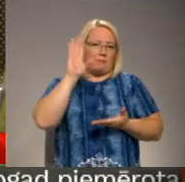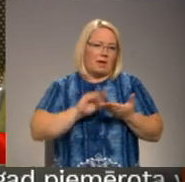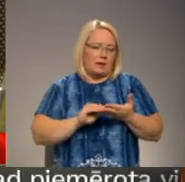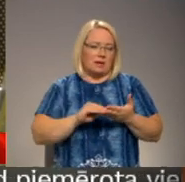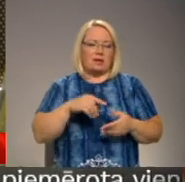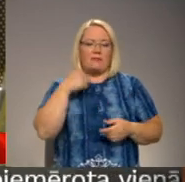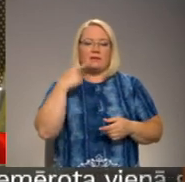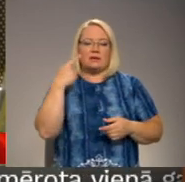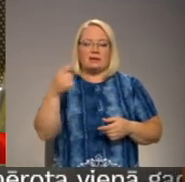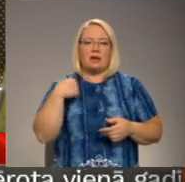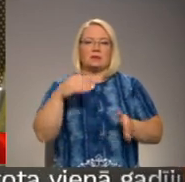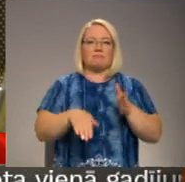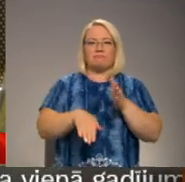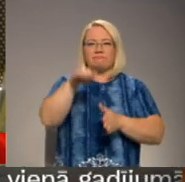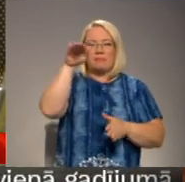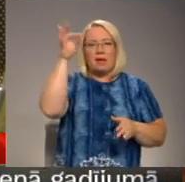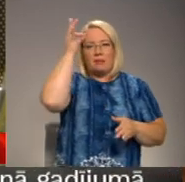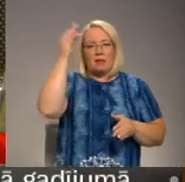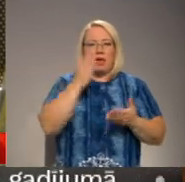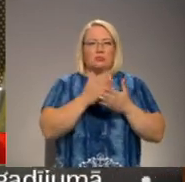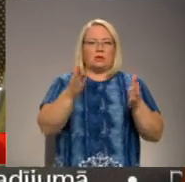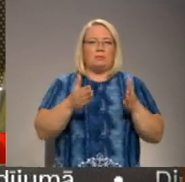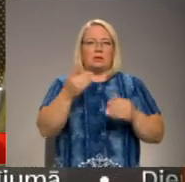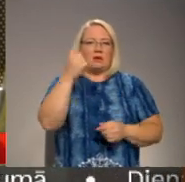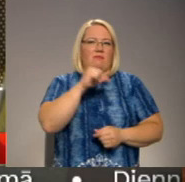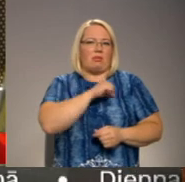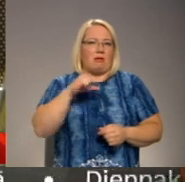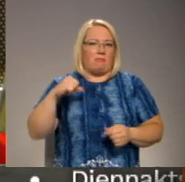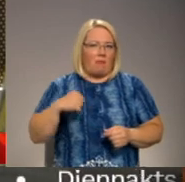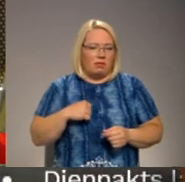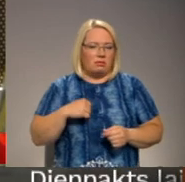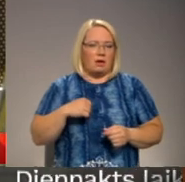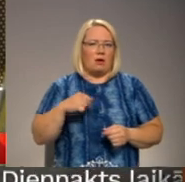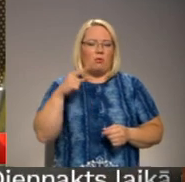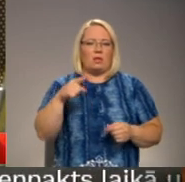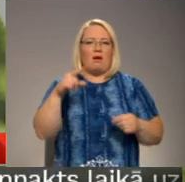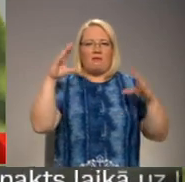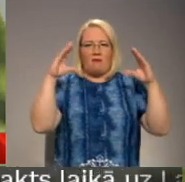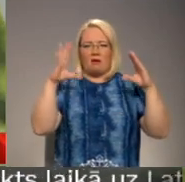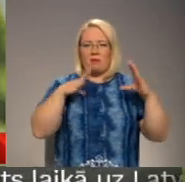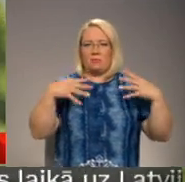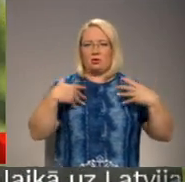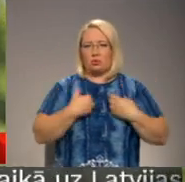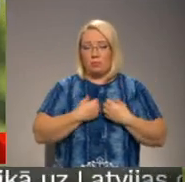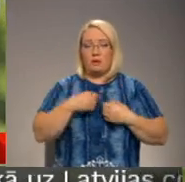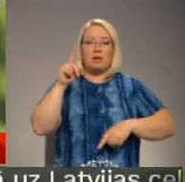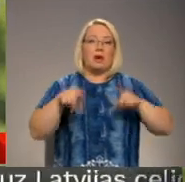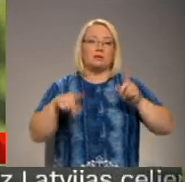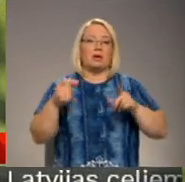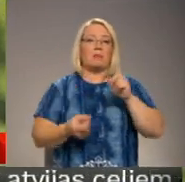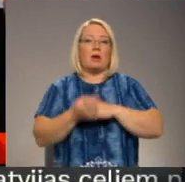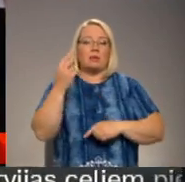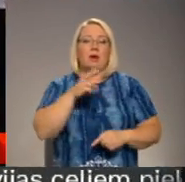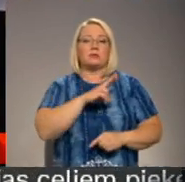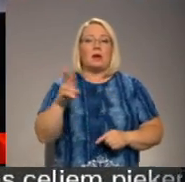kad es esmu slimnīcā vien pati, bez mammas, un tad tie vakar bija tādi ļoti skumji. Kādreiz arī gadās, ka ir arī kāds